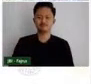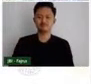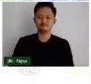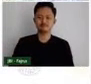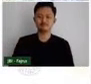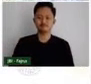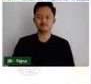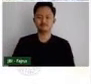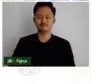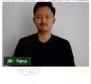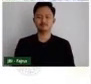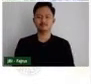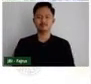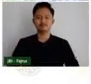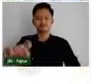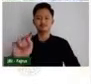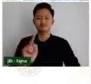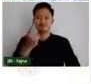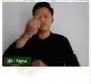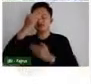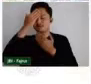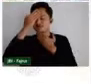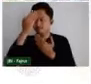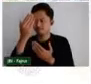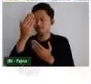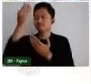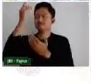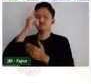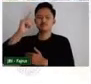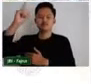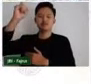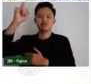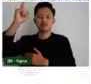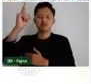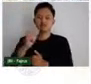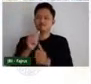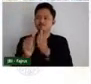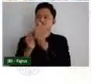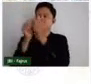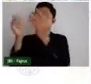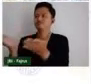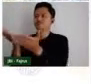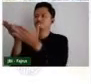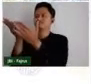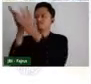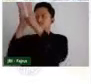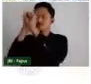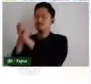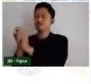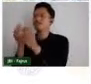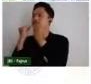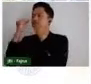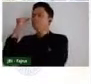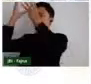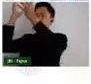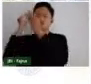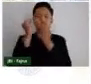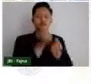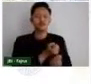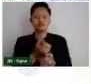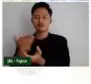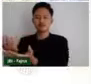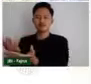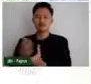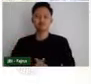Pertama sekali puji syukur kehadirat Allah Subhanahu wa taala. Selawat dan salam kepada Rasulullah Muhammad sallallahu alaihi wasallam. Terima kasih yang sebesar-besarnya kepada P4 TKTK